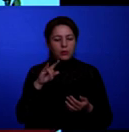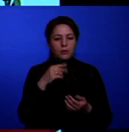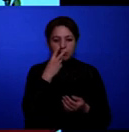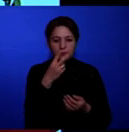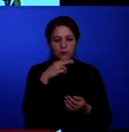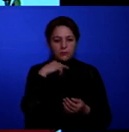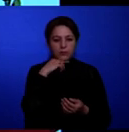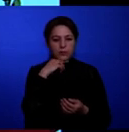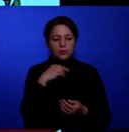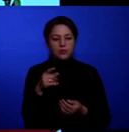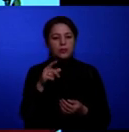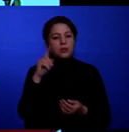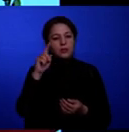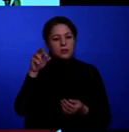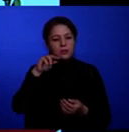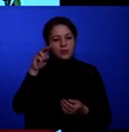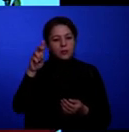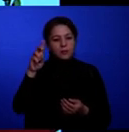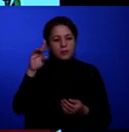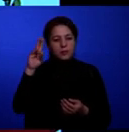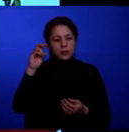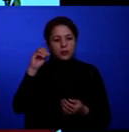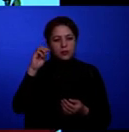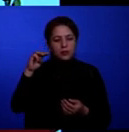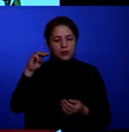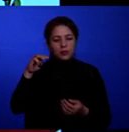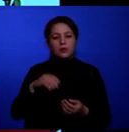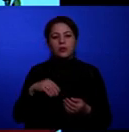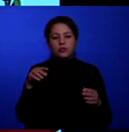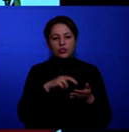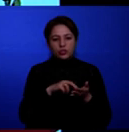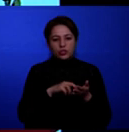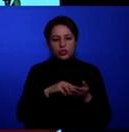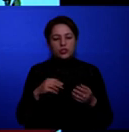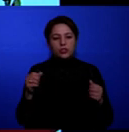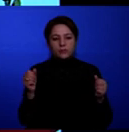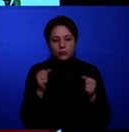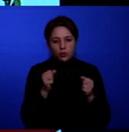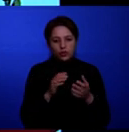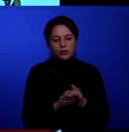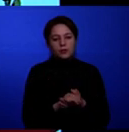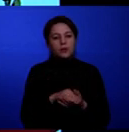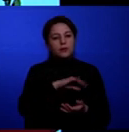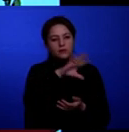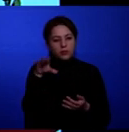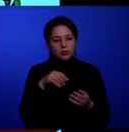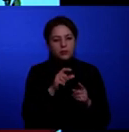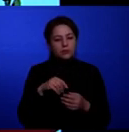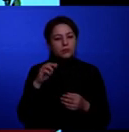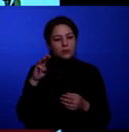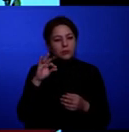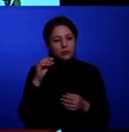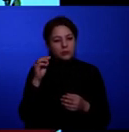внимание на глаголы зябнет дрожит стынет мерзнет все эти слова обозначают